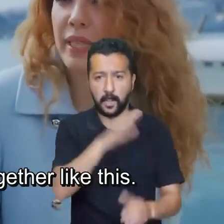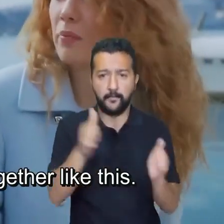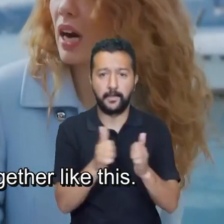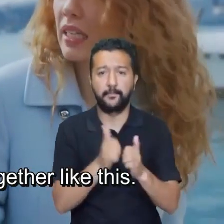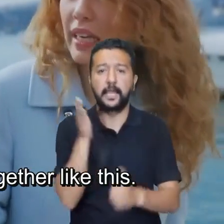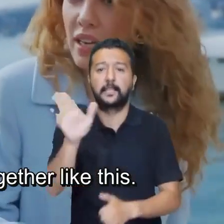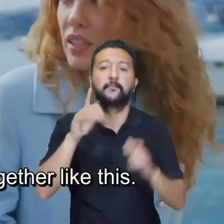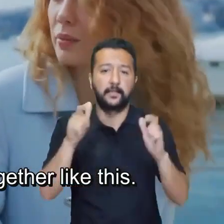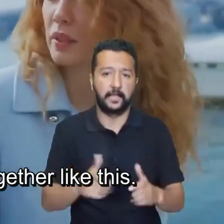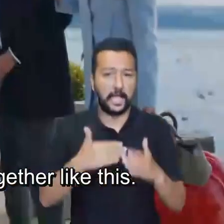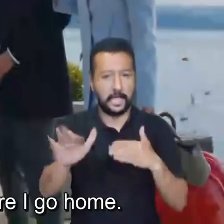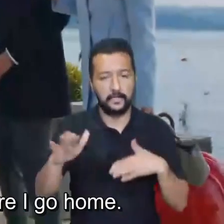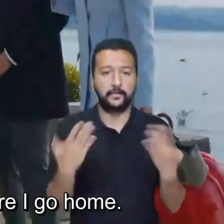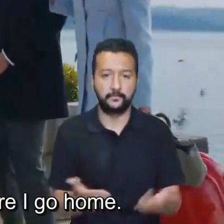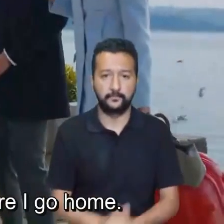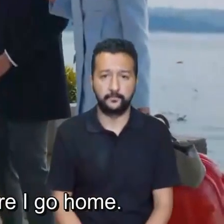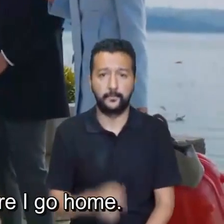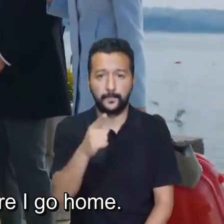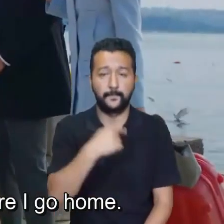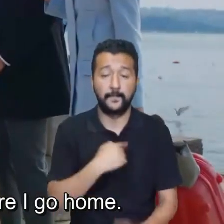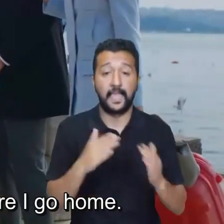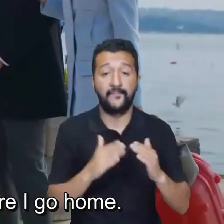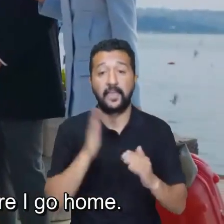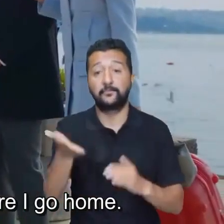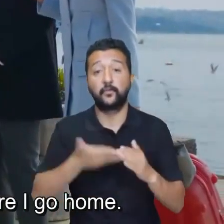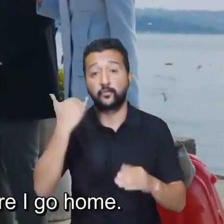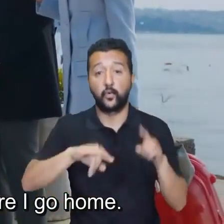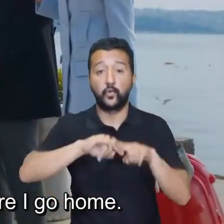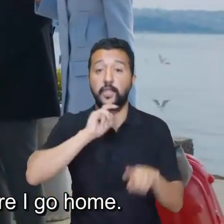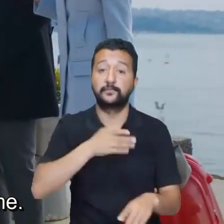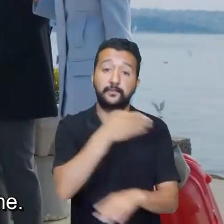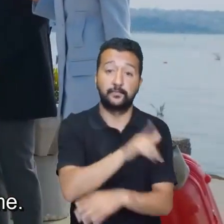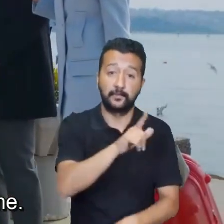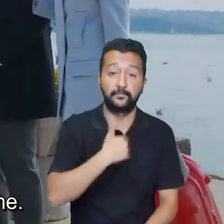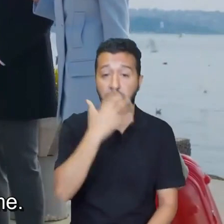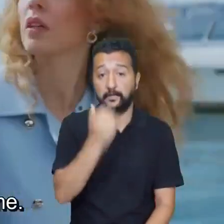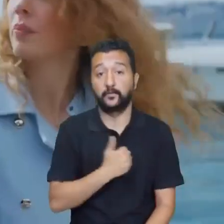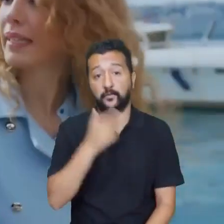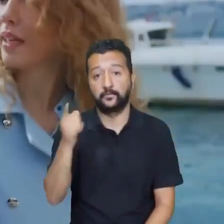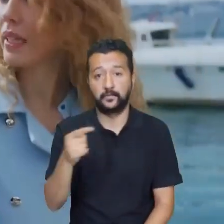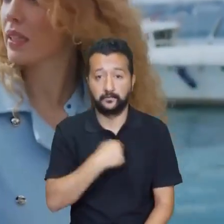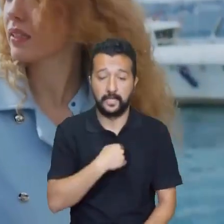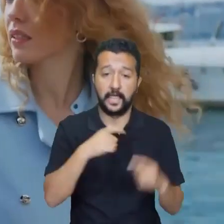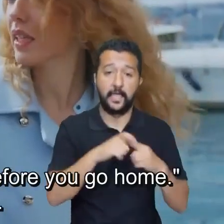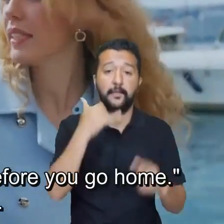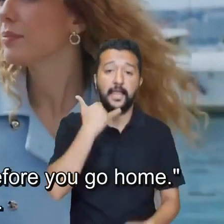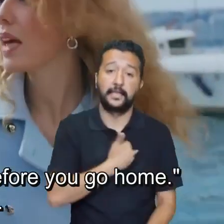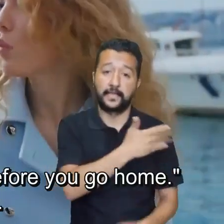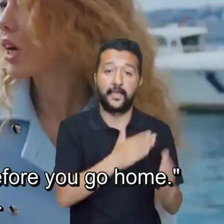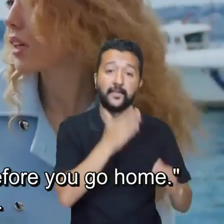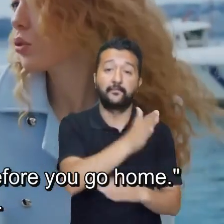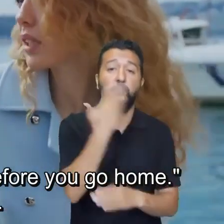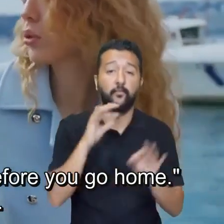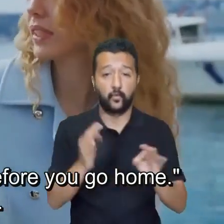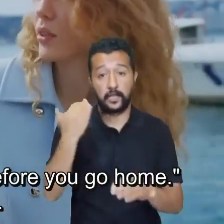beraber gitmeyelim mahalleye, ayrılalım. Yalnız benim eve gitmeden önce Hulusi amcanın yanına uğramam lazım. Beni bekliyorlarmış. Beni de Emel aradı. Eve